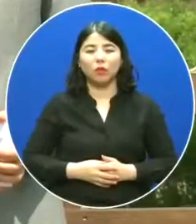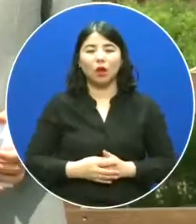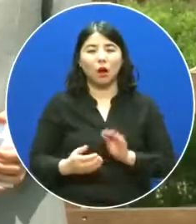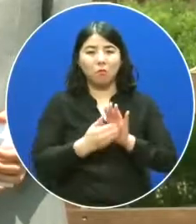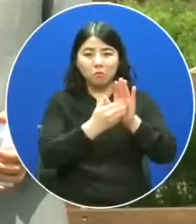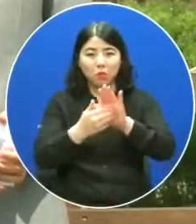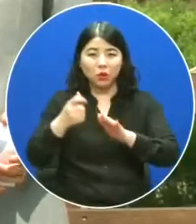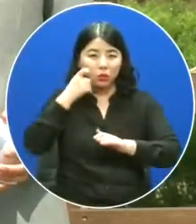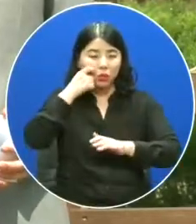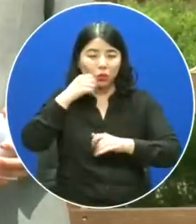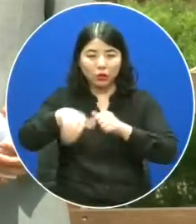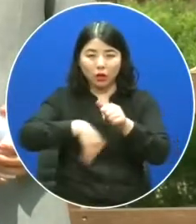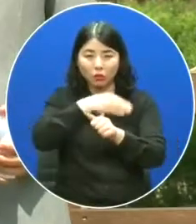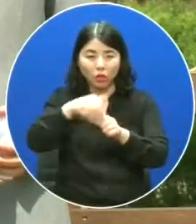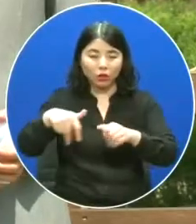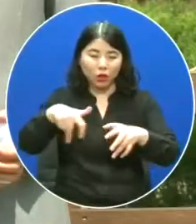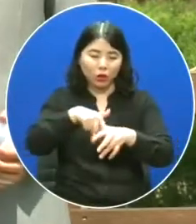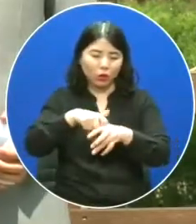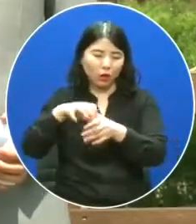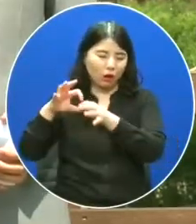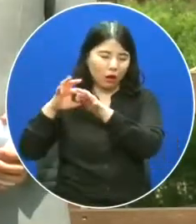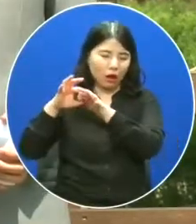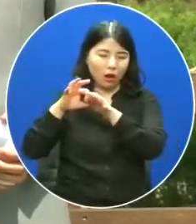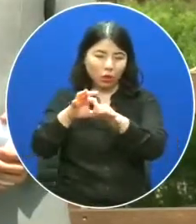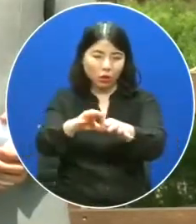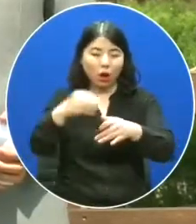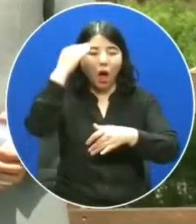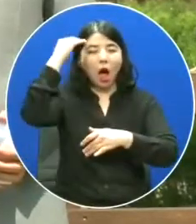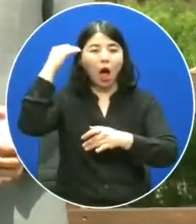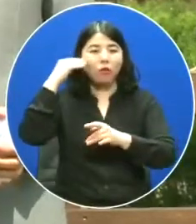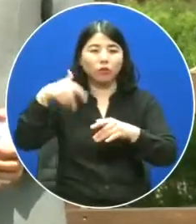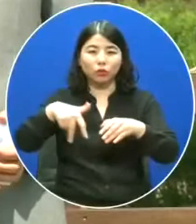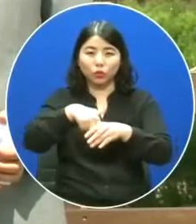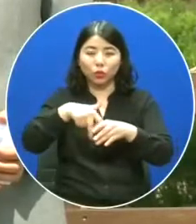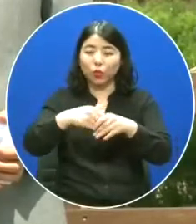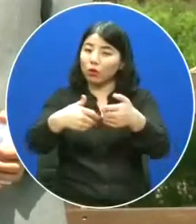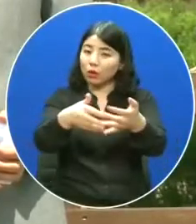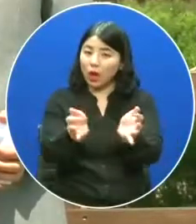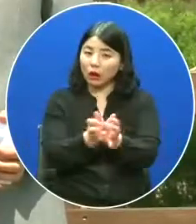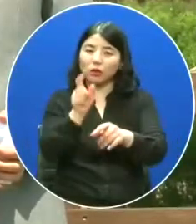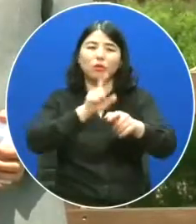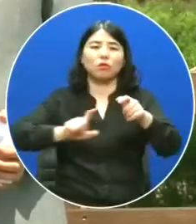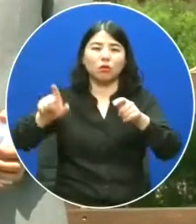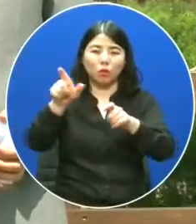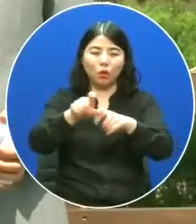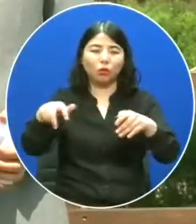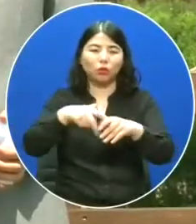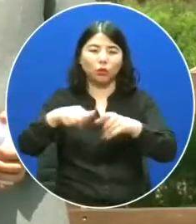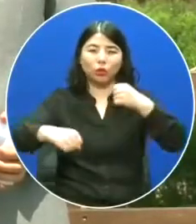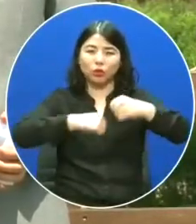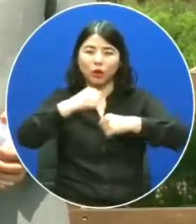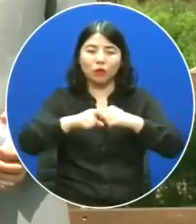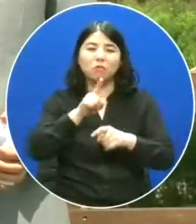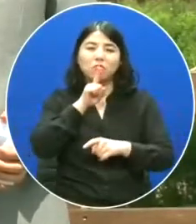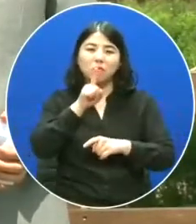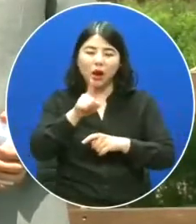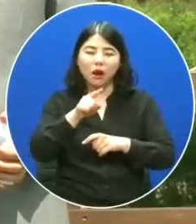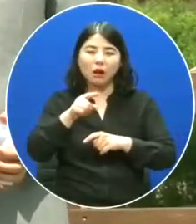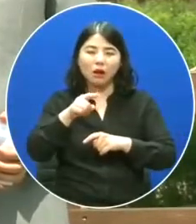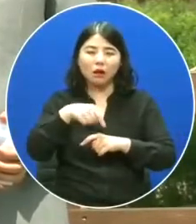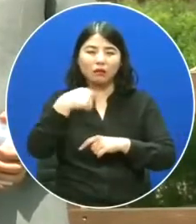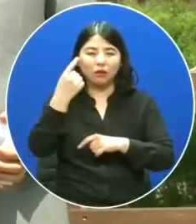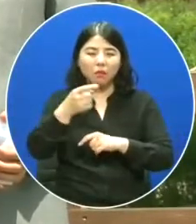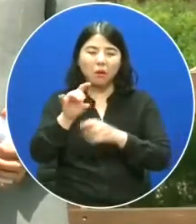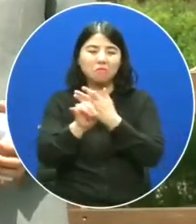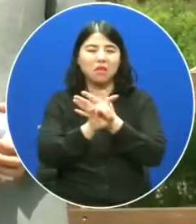무방비한 상태로 종교 모임을 계속하고 있는 우리나라의 종교 단체들도 더 이상 종교의 자유라는 말 뒤에 숨을 것이